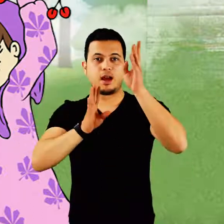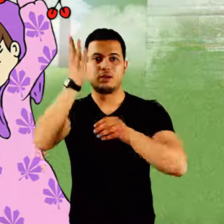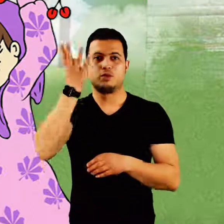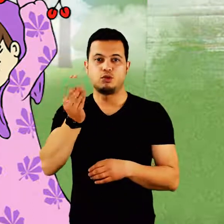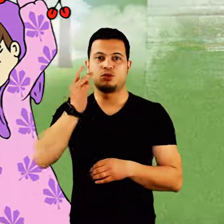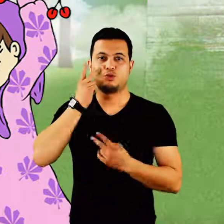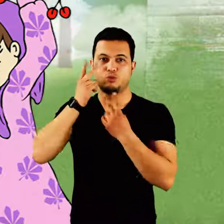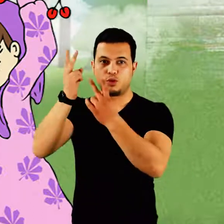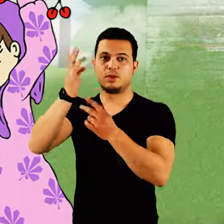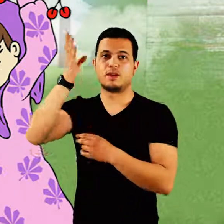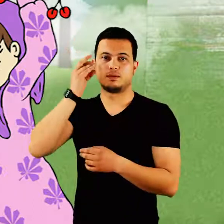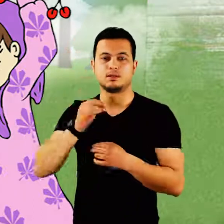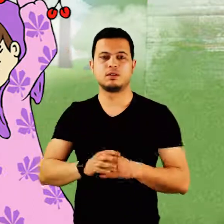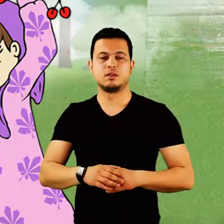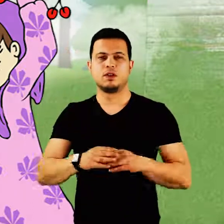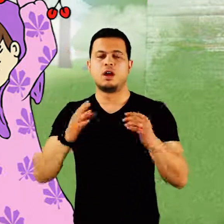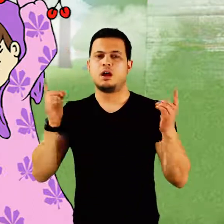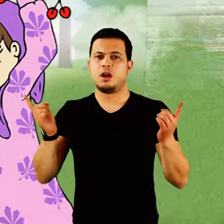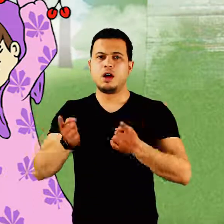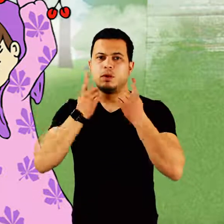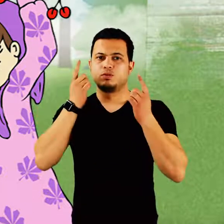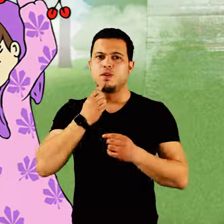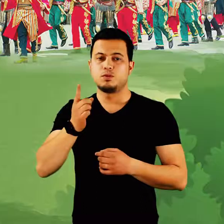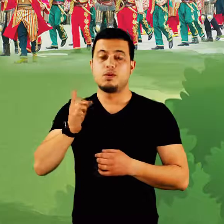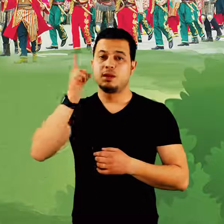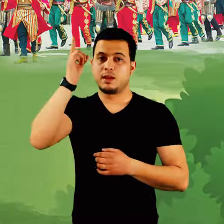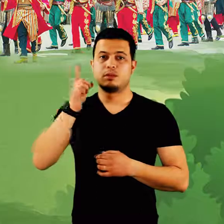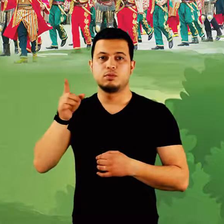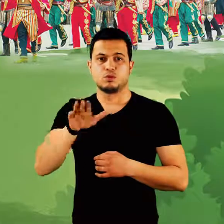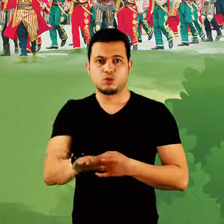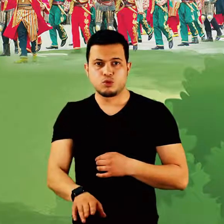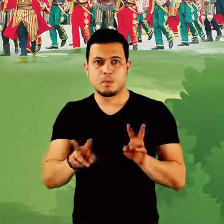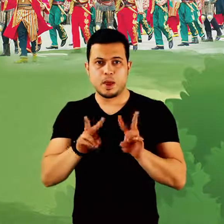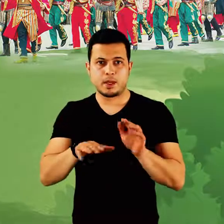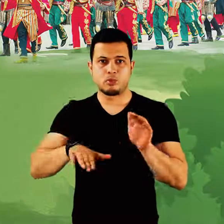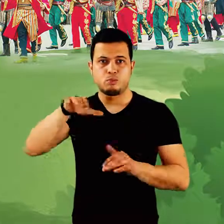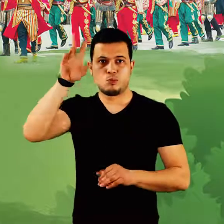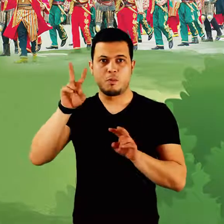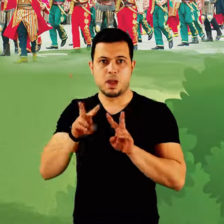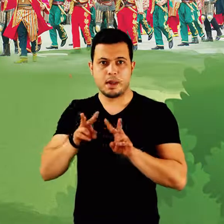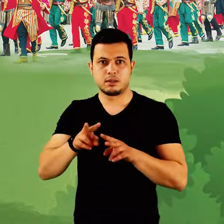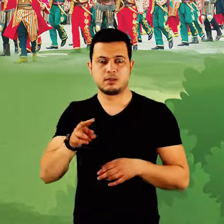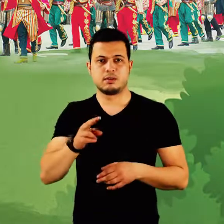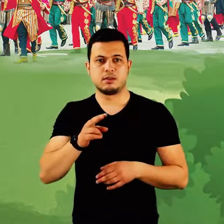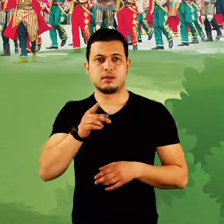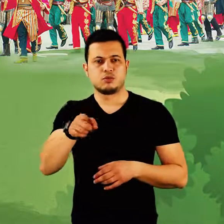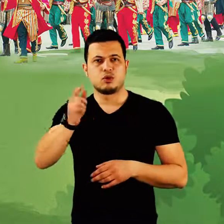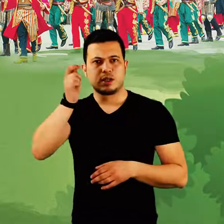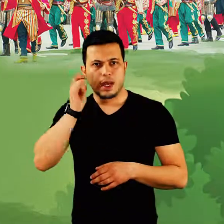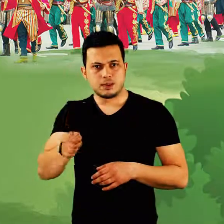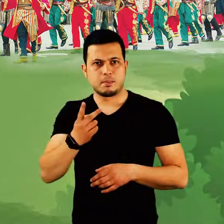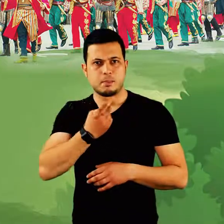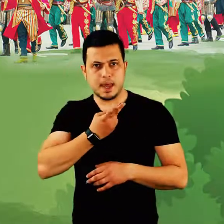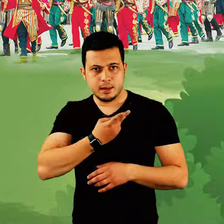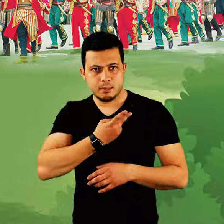ettiler. Aman Allah'ım! Küçük Mehmet, Büyük Mehmet demek ki. Gerçekten